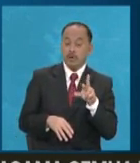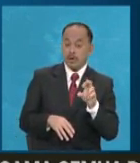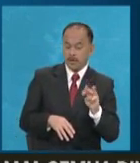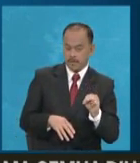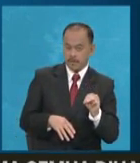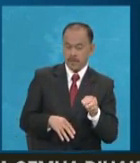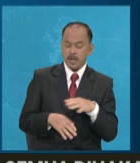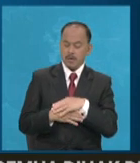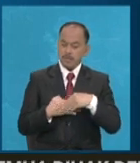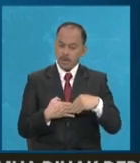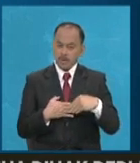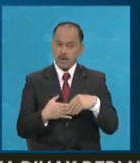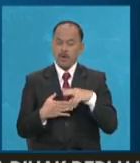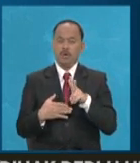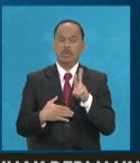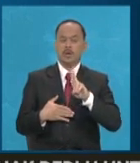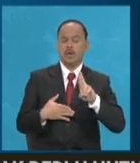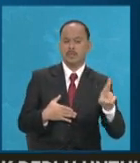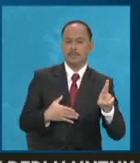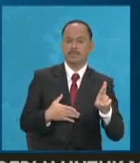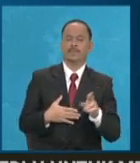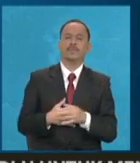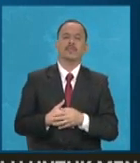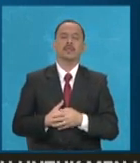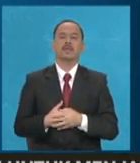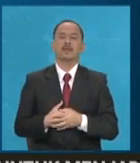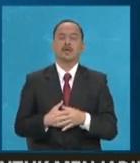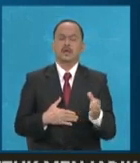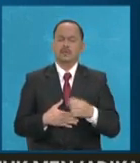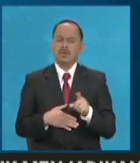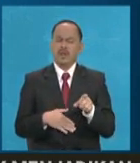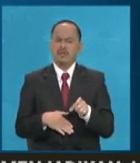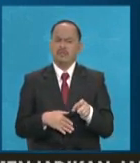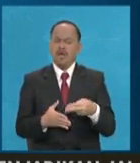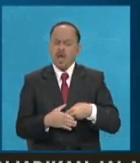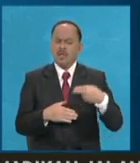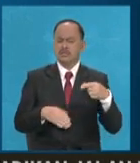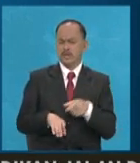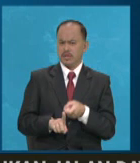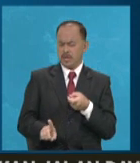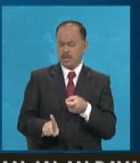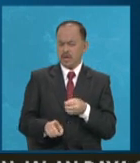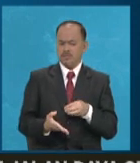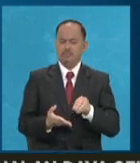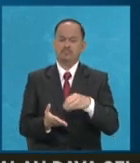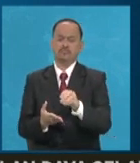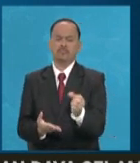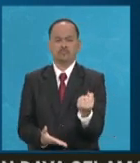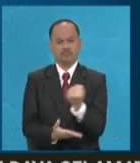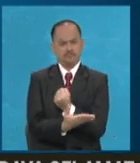tunai berjumlah 2635 hasil daripada kegiatan pengedaran dada